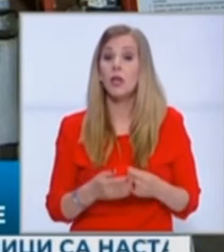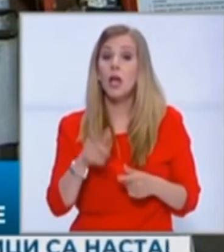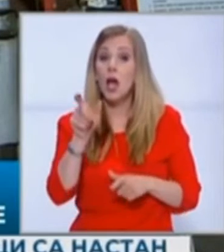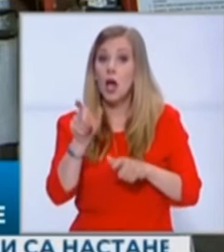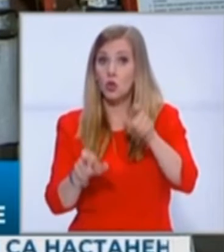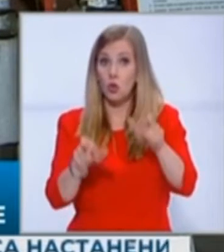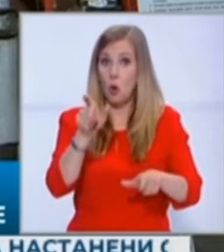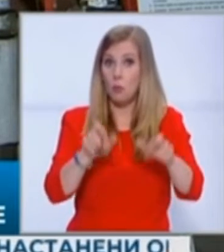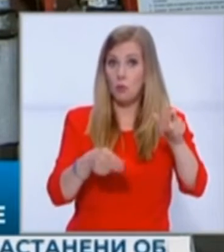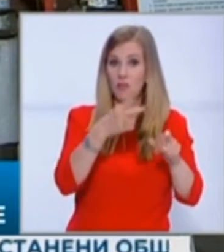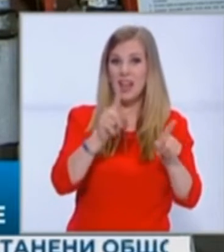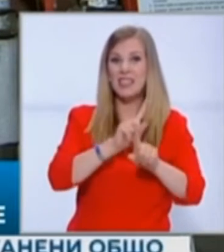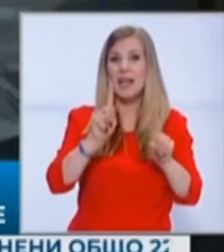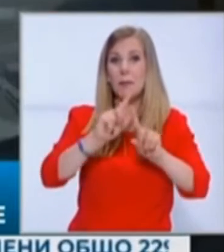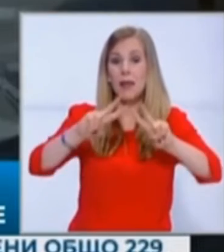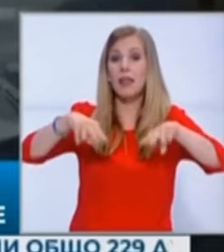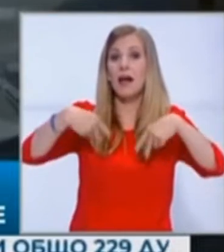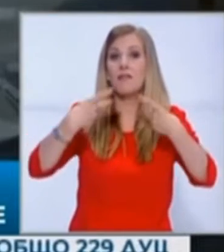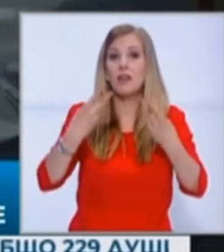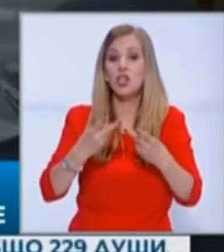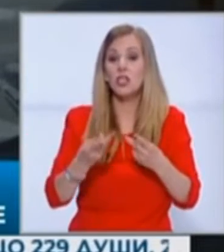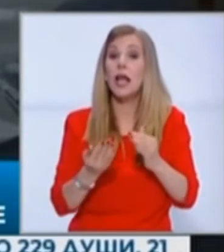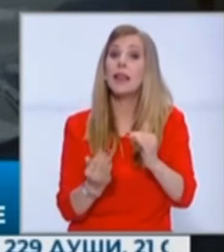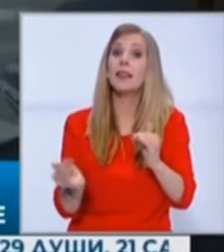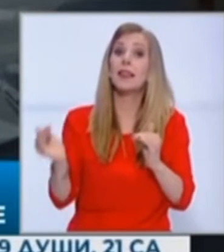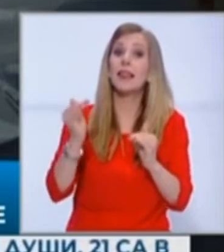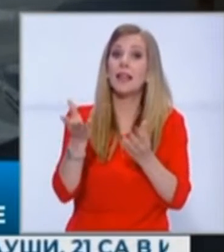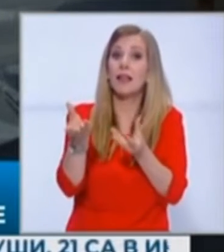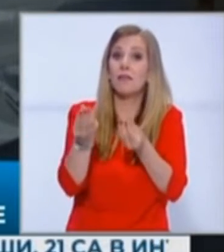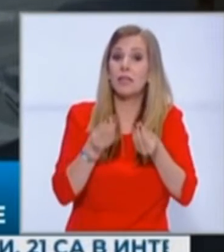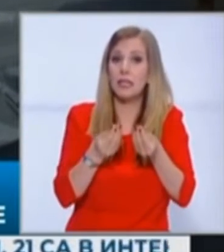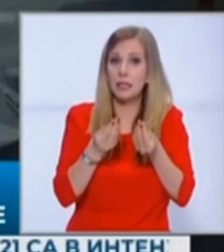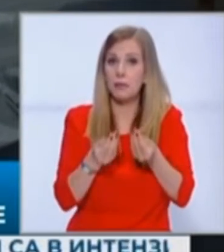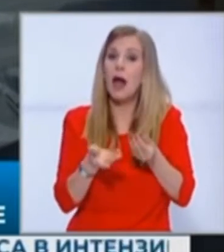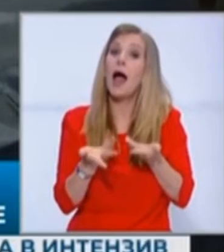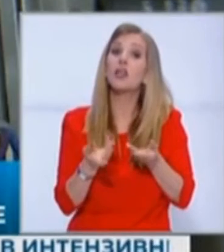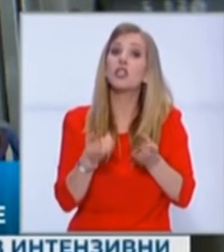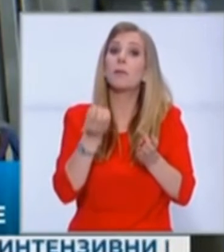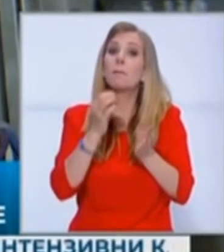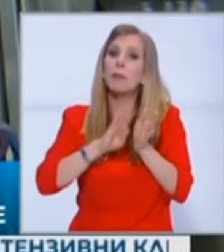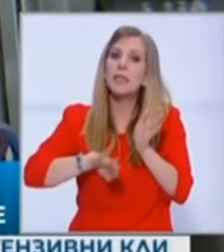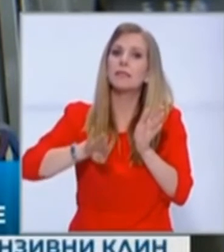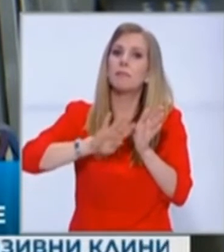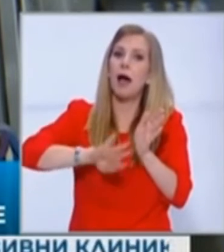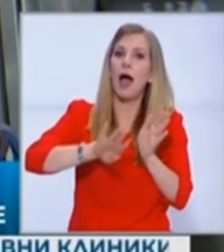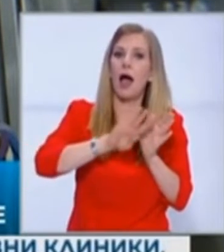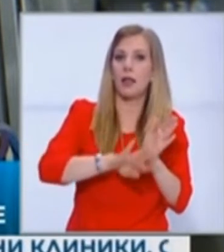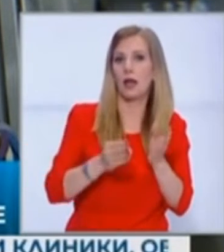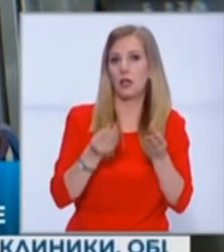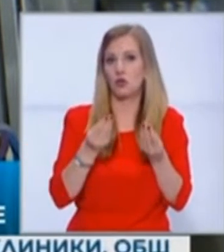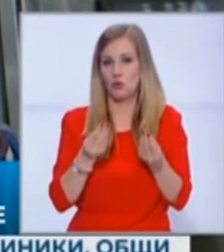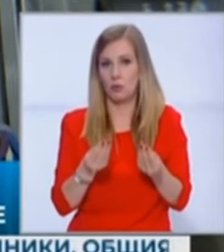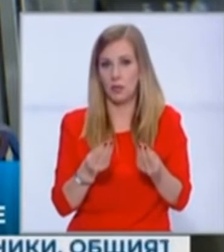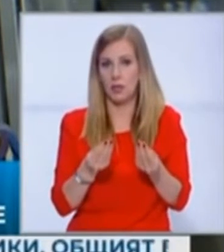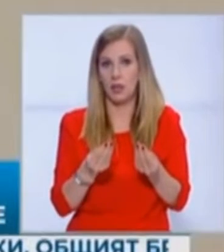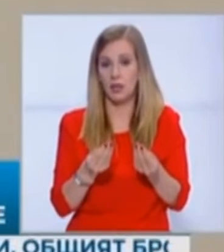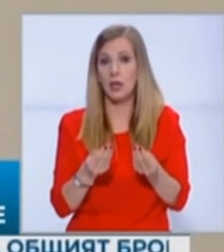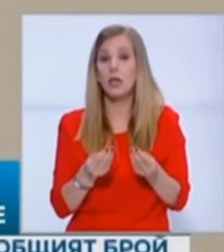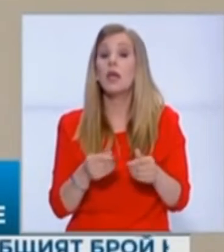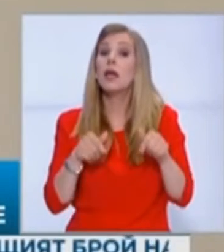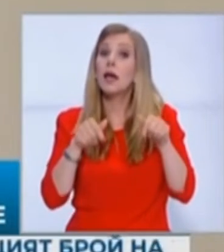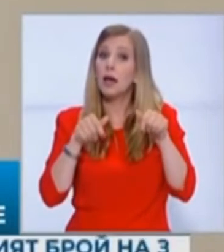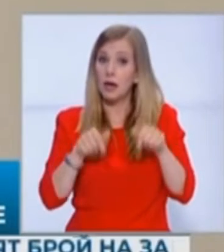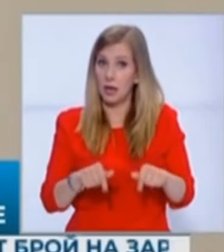Топлофикациите няма да връщат надвзетите пари, а ще приспадат сумите от изравнителните фактури, обясни председателят на КЕВР. При представянето на